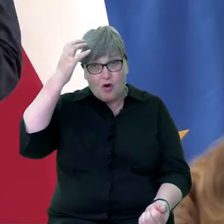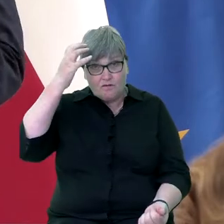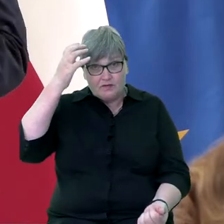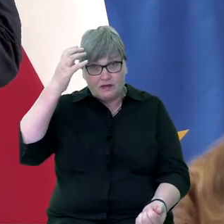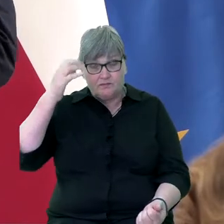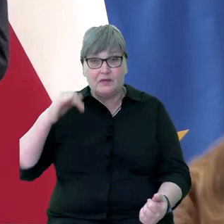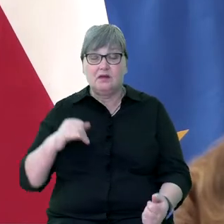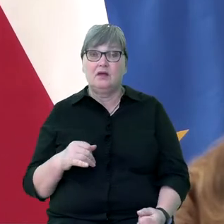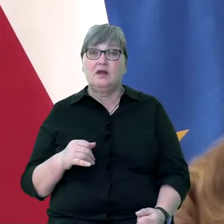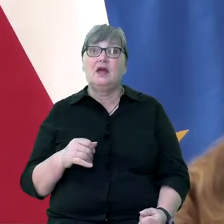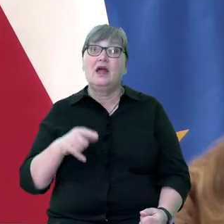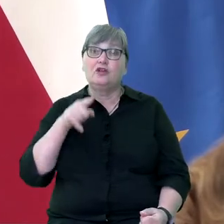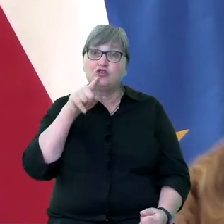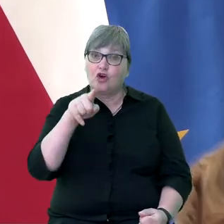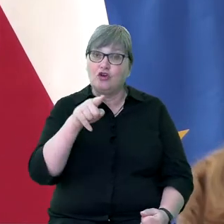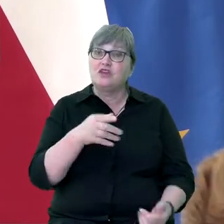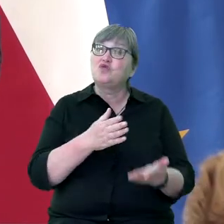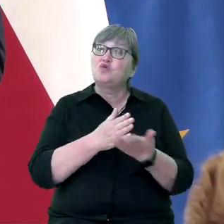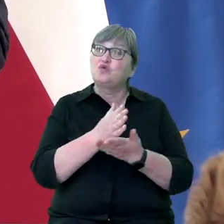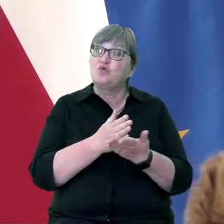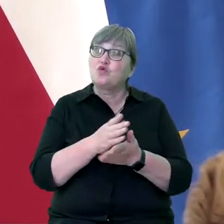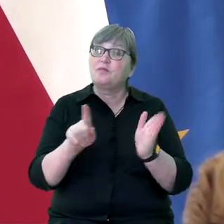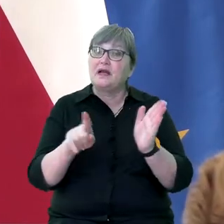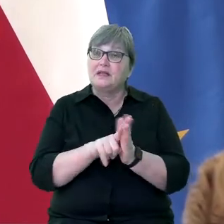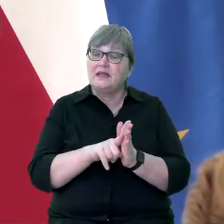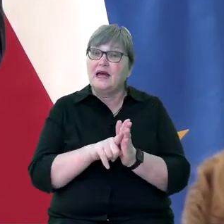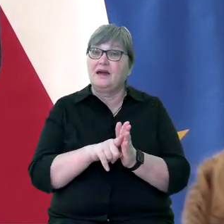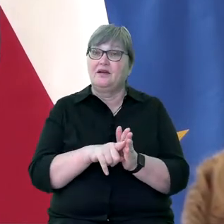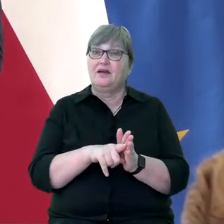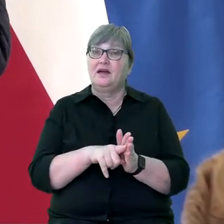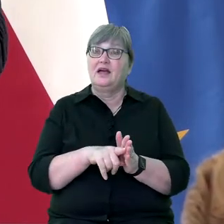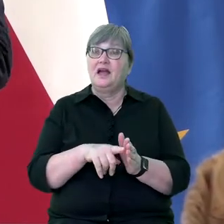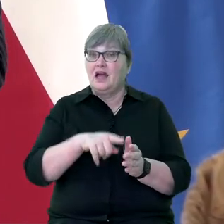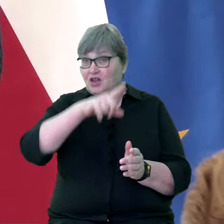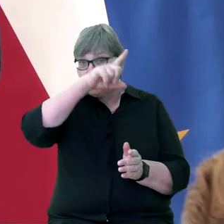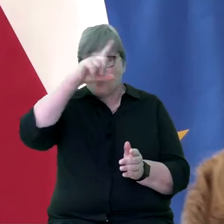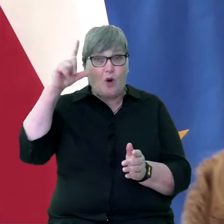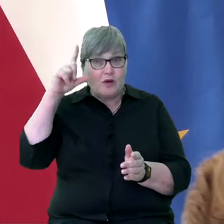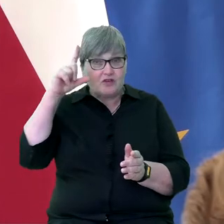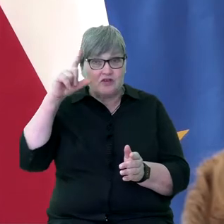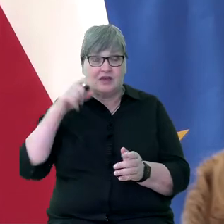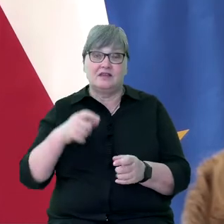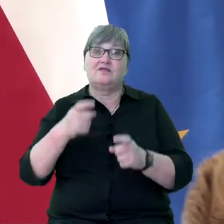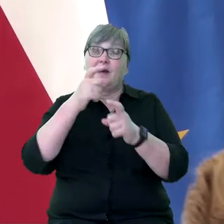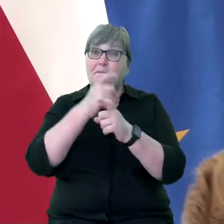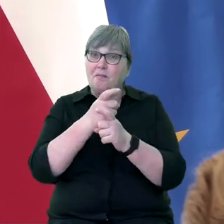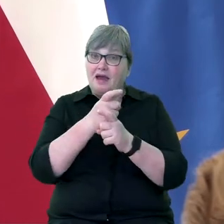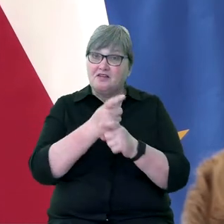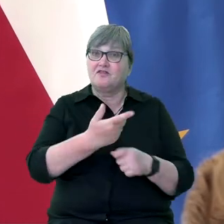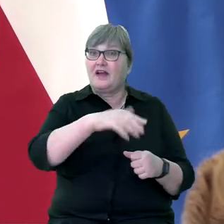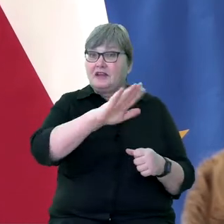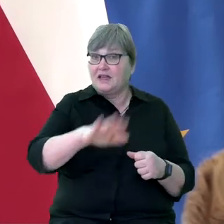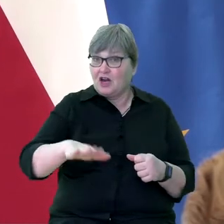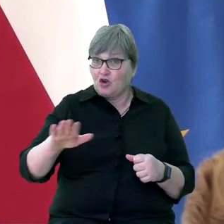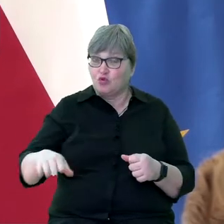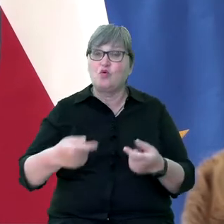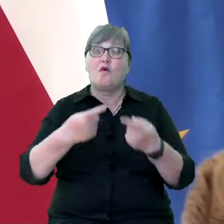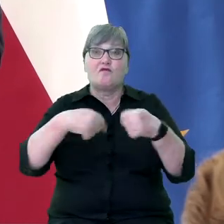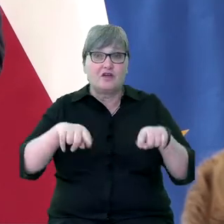sługą społeczeństwa, państwa, narodu, wykonuje zadania, które władza